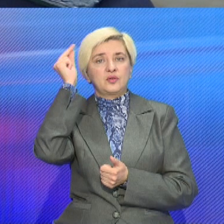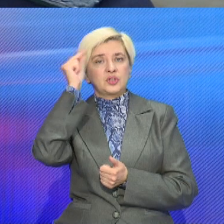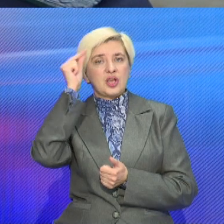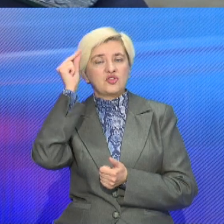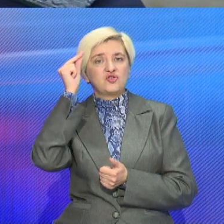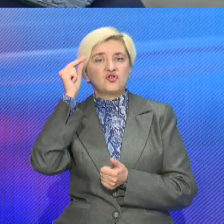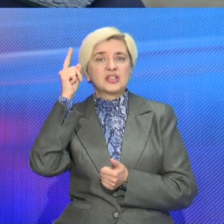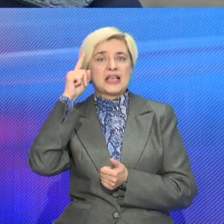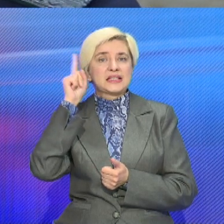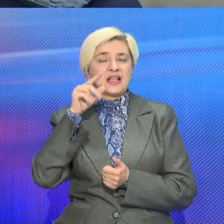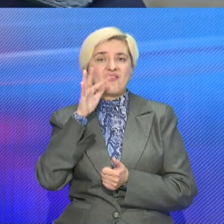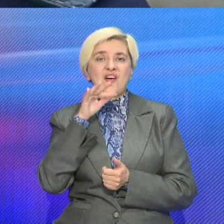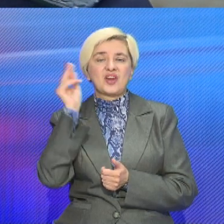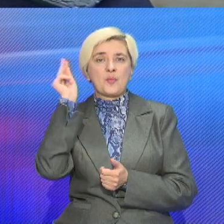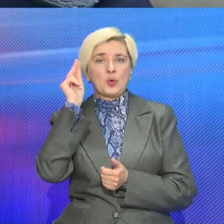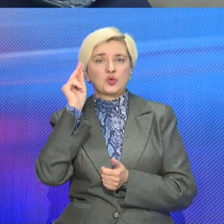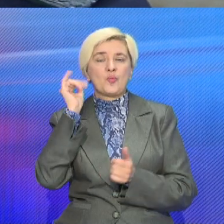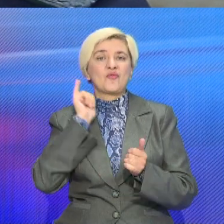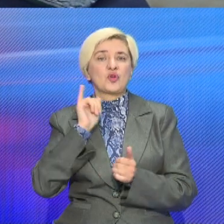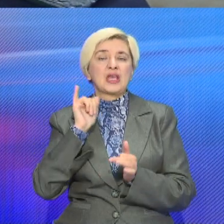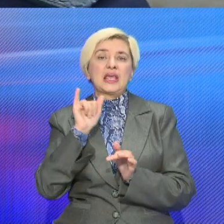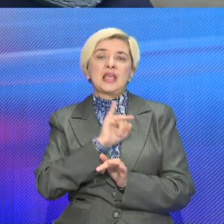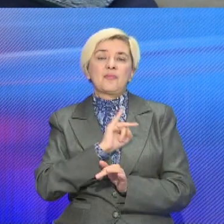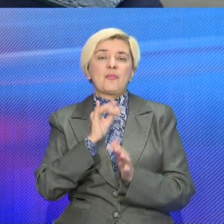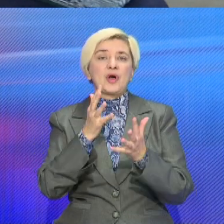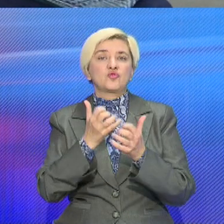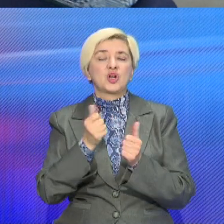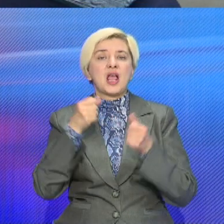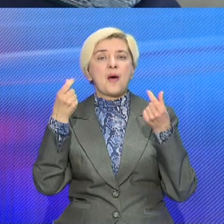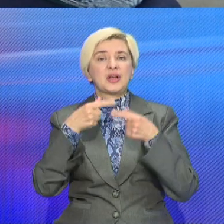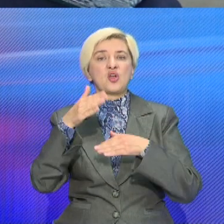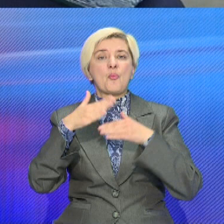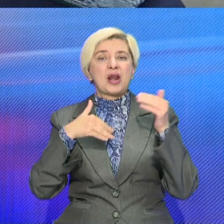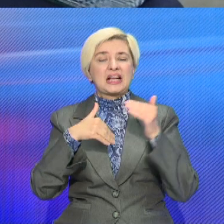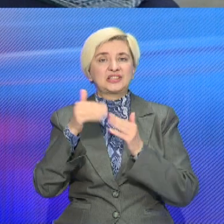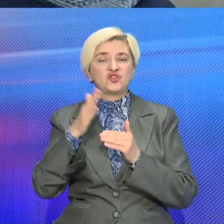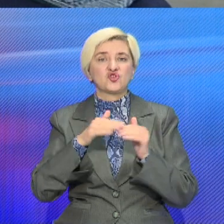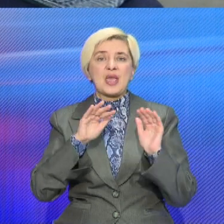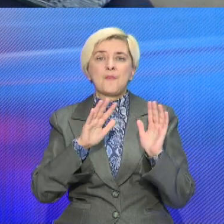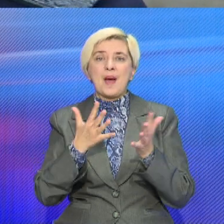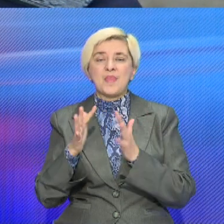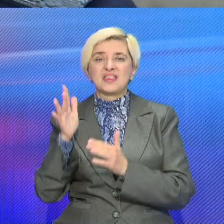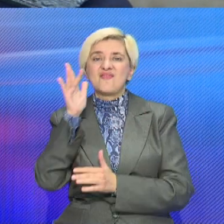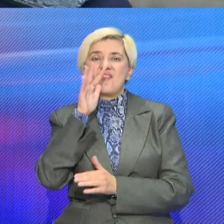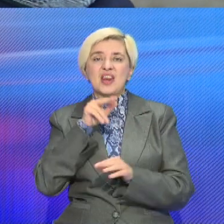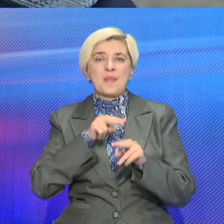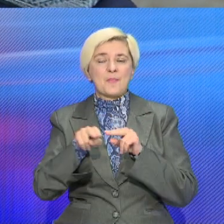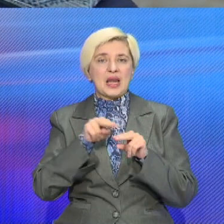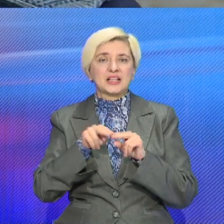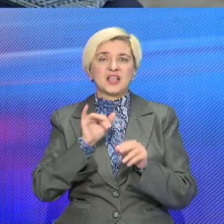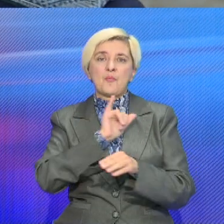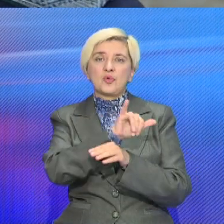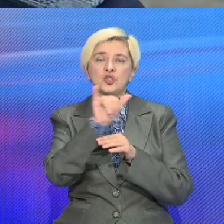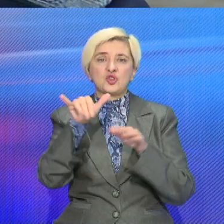время учебы в университете, но и получили определенные практические уже моменты во время практики, во время посещения